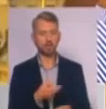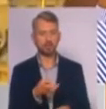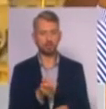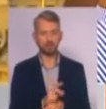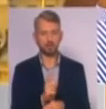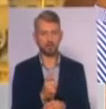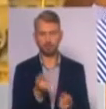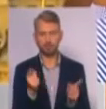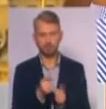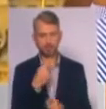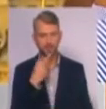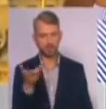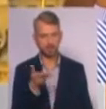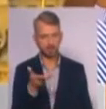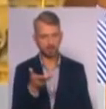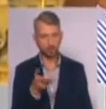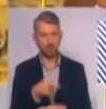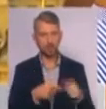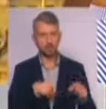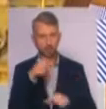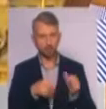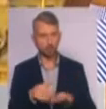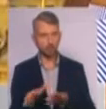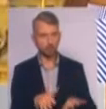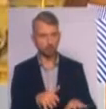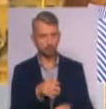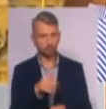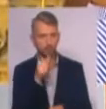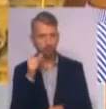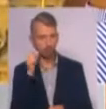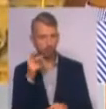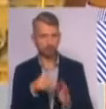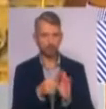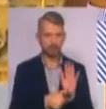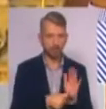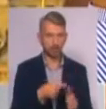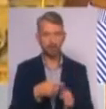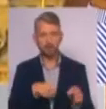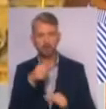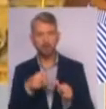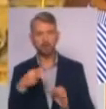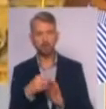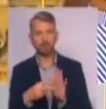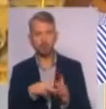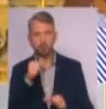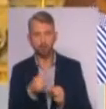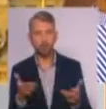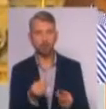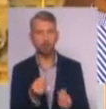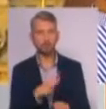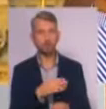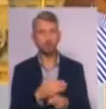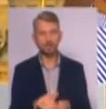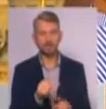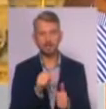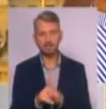невеличким звітом півроку минулого 2016 року та півроку 2017 року, які кошти були виділені